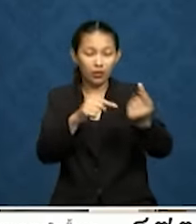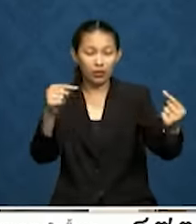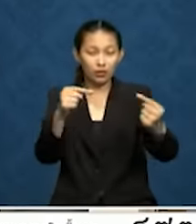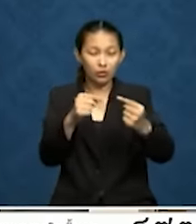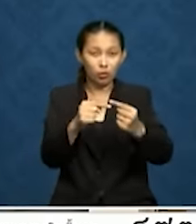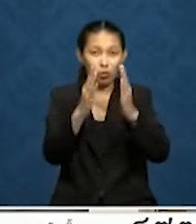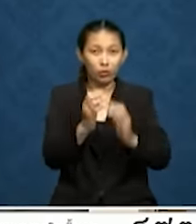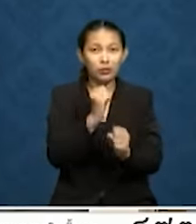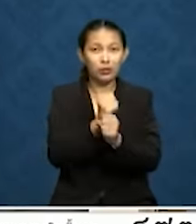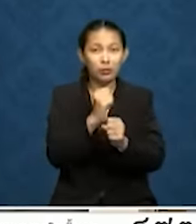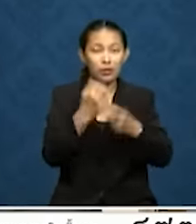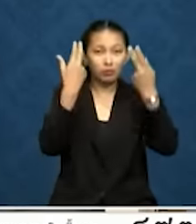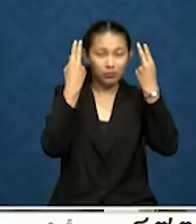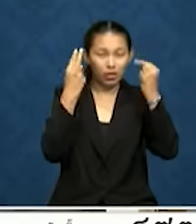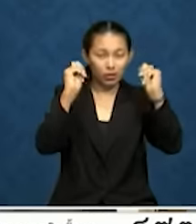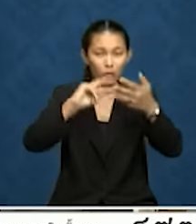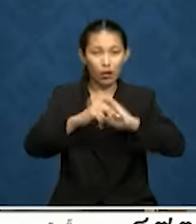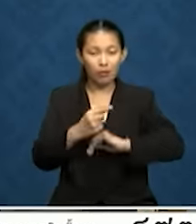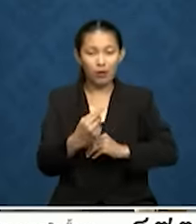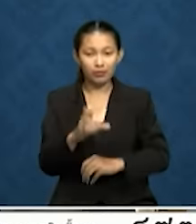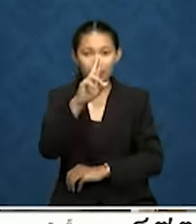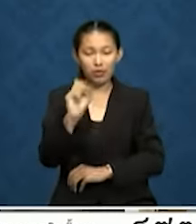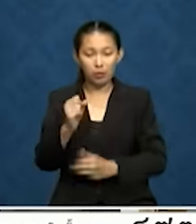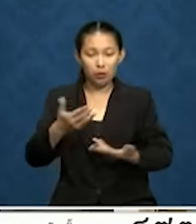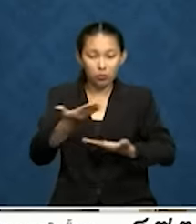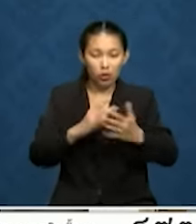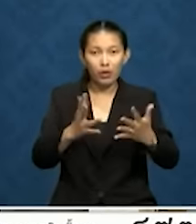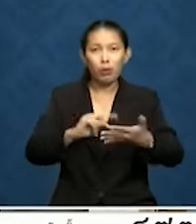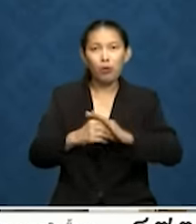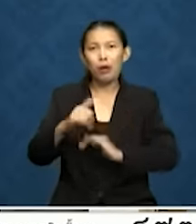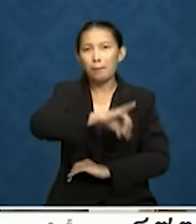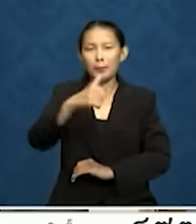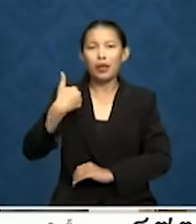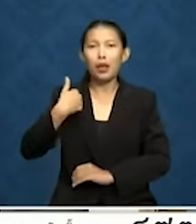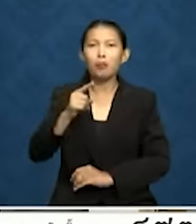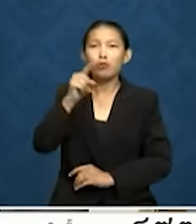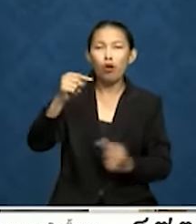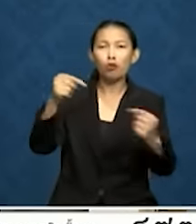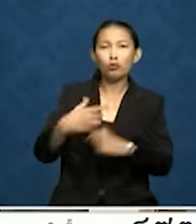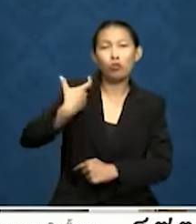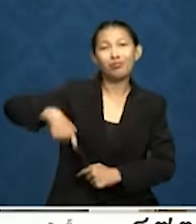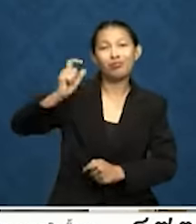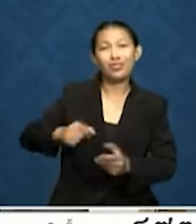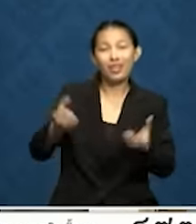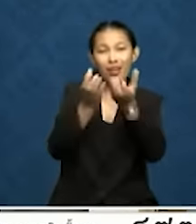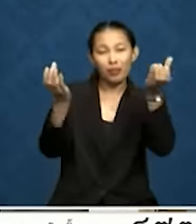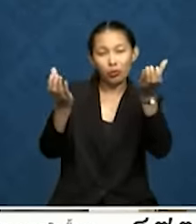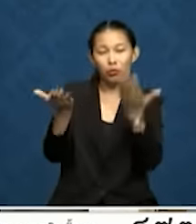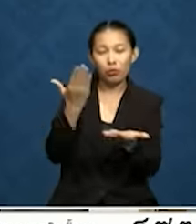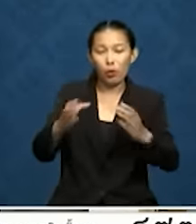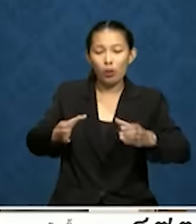นตรีและขาดคุณสมบัตินะครับสภาตรวจสอบไม่ได้ก็ต้องมีคนไปร้องไปที่ศาลรัฐธรรมนูญหรือองค์กรที่จะพิจารณ